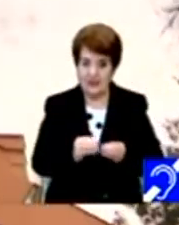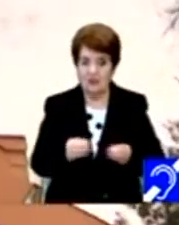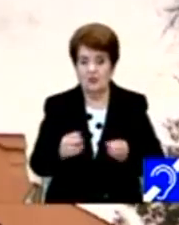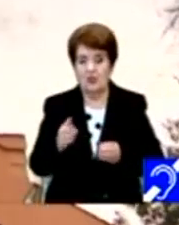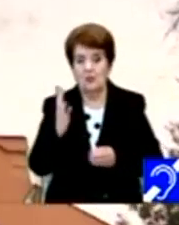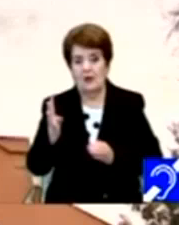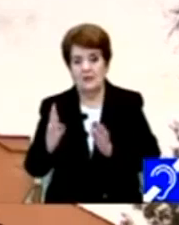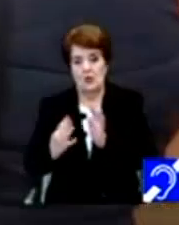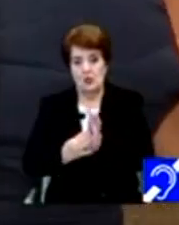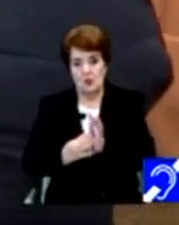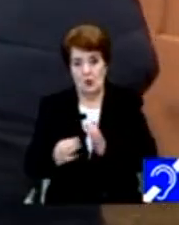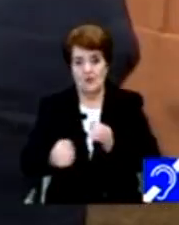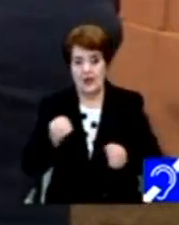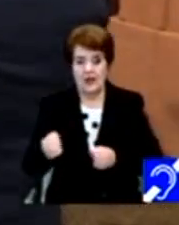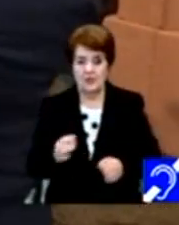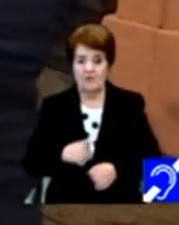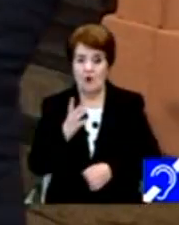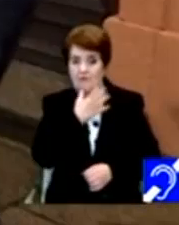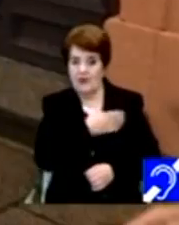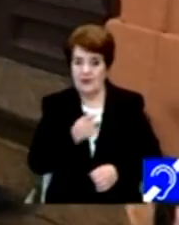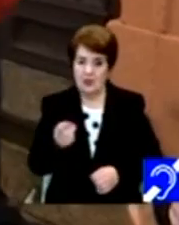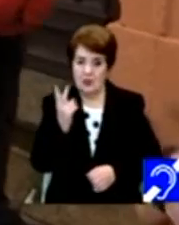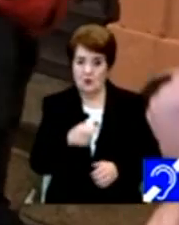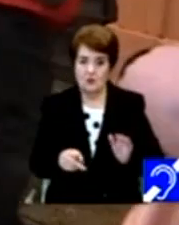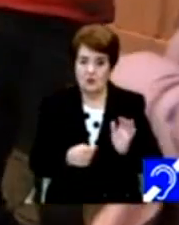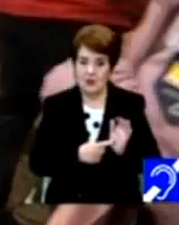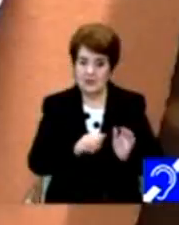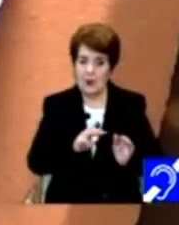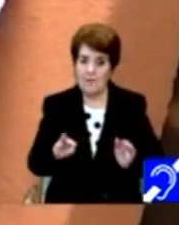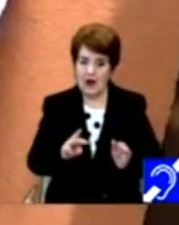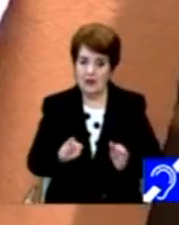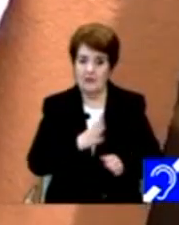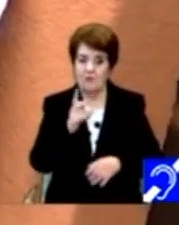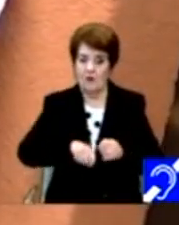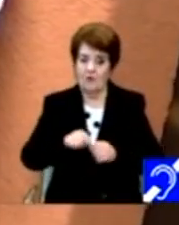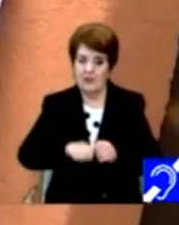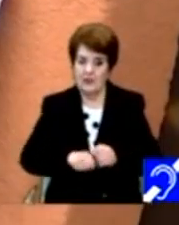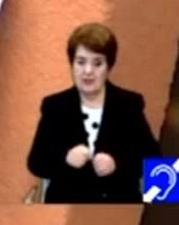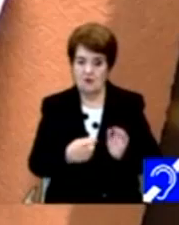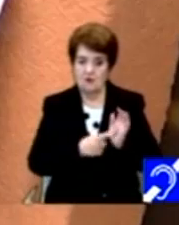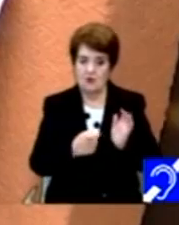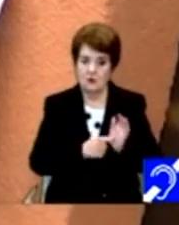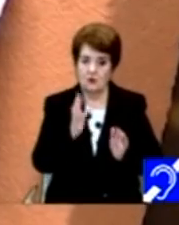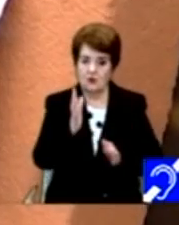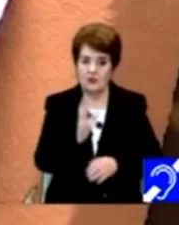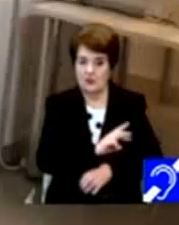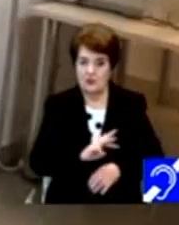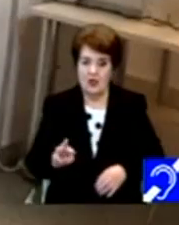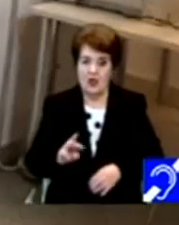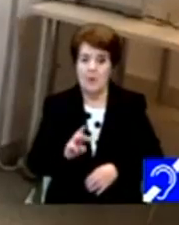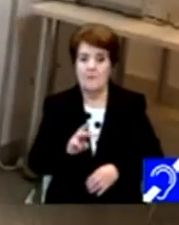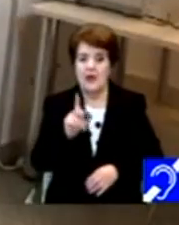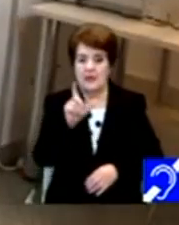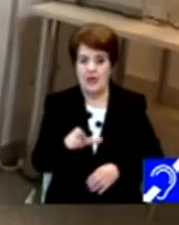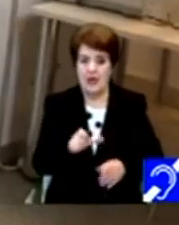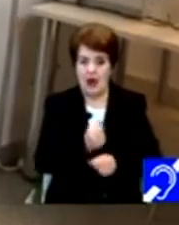de angajați. Companiile mici vor avea termen limită 26 martie. Vor fi testați în total încă 650.000 de angajați. Nu